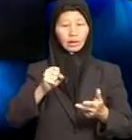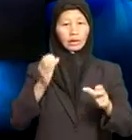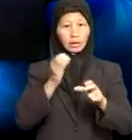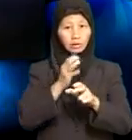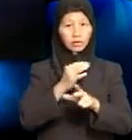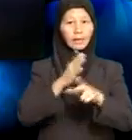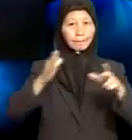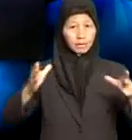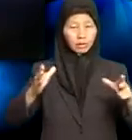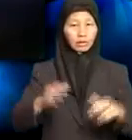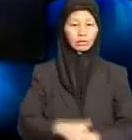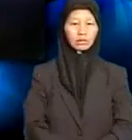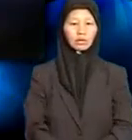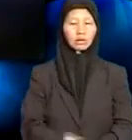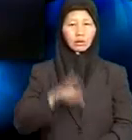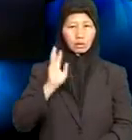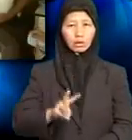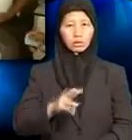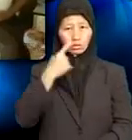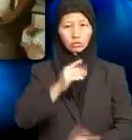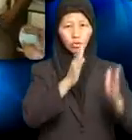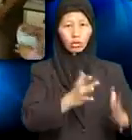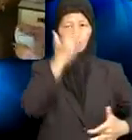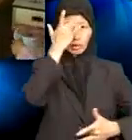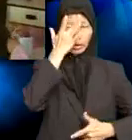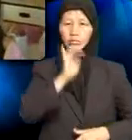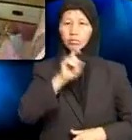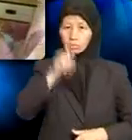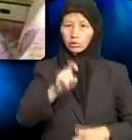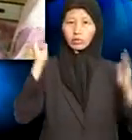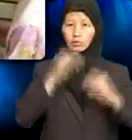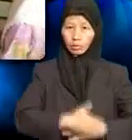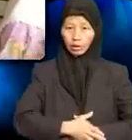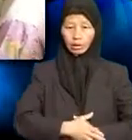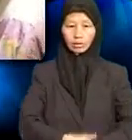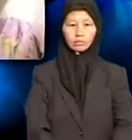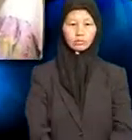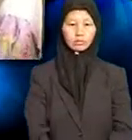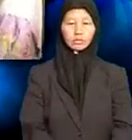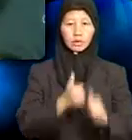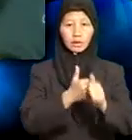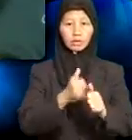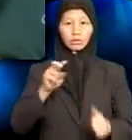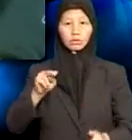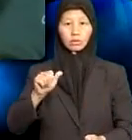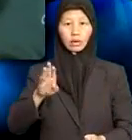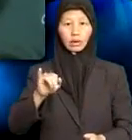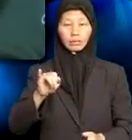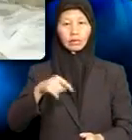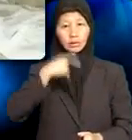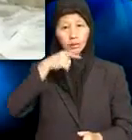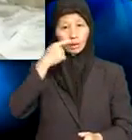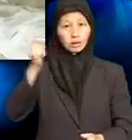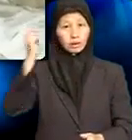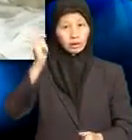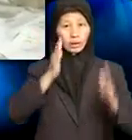Kewajiban sembahyang ini masih berlaku kepada orang yang sakit. Berdasarkan hadis Nabi yang dinyatakan tadi, orang sakit juga tetap